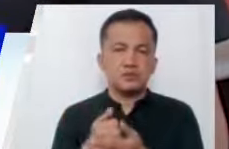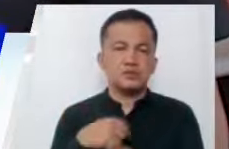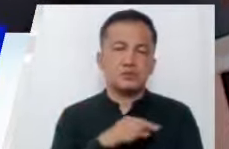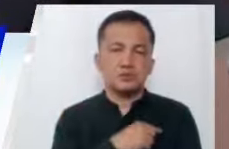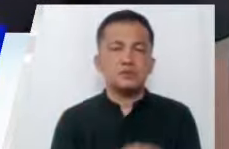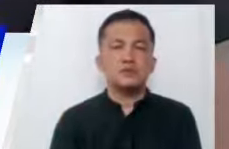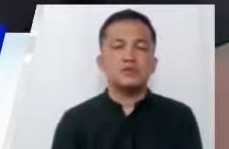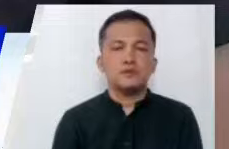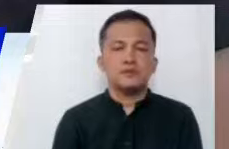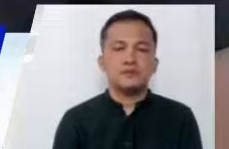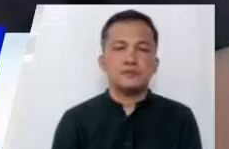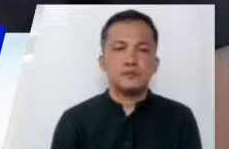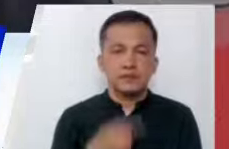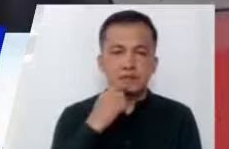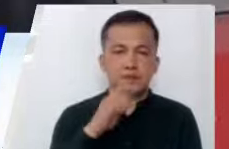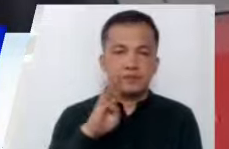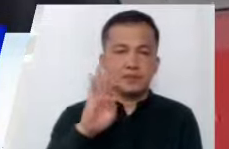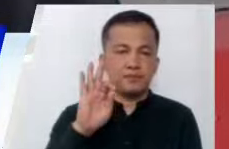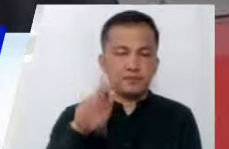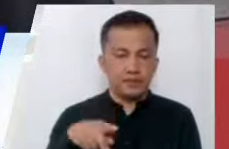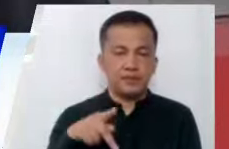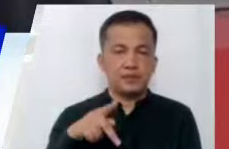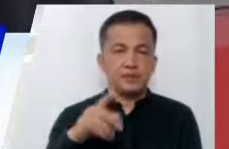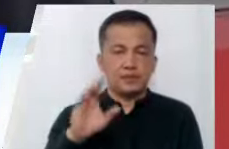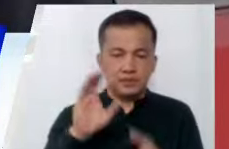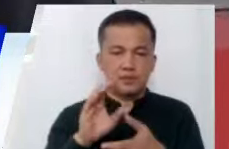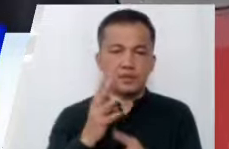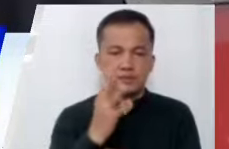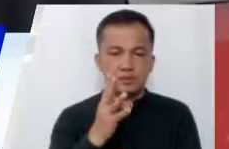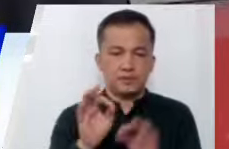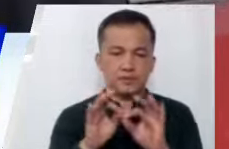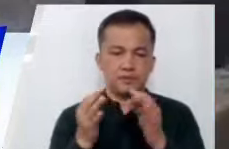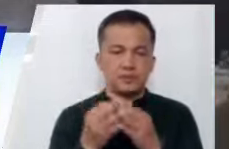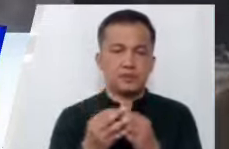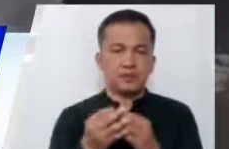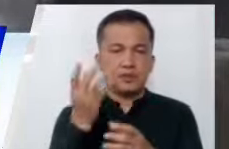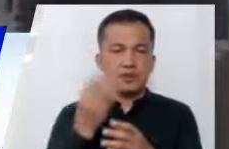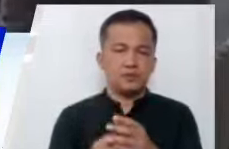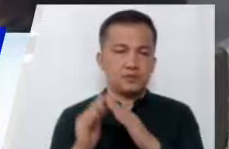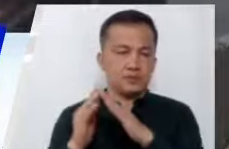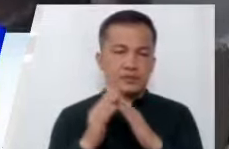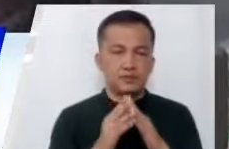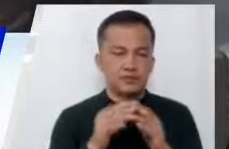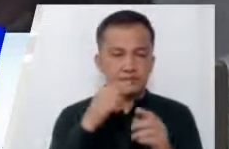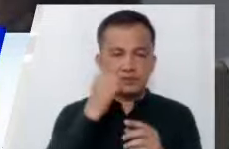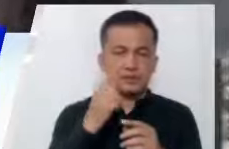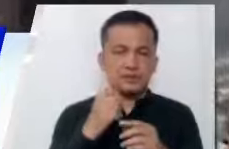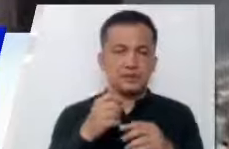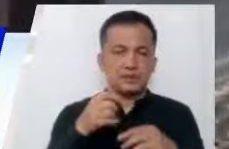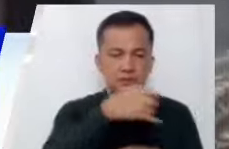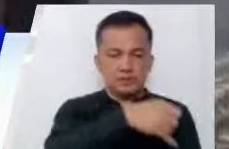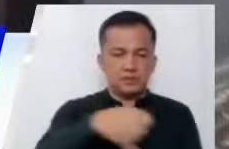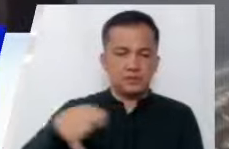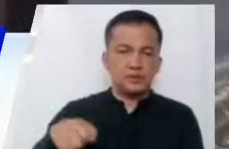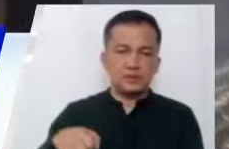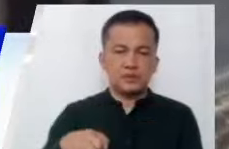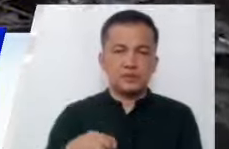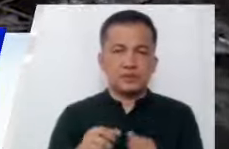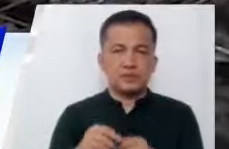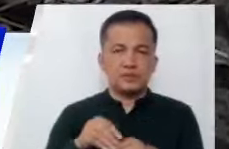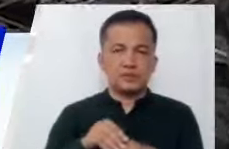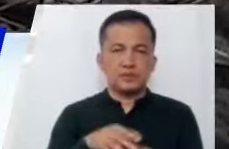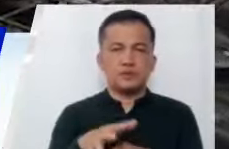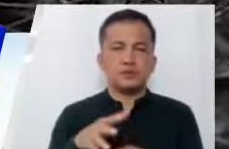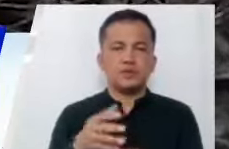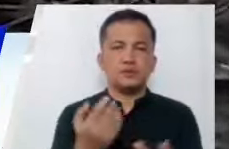sa BFP Caloocan, mahigit 40 pamilya ang nawala ng tirahan. Dahil nasa boundary, nadamay din sa sunog ang ilang bahay sa Balut